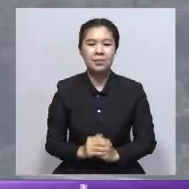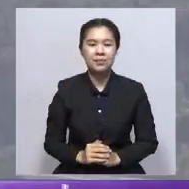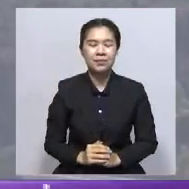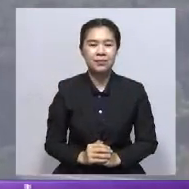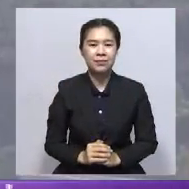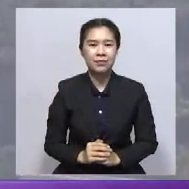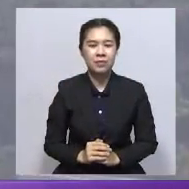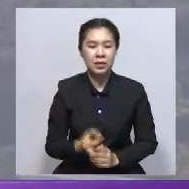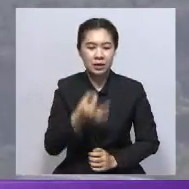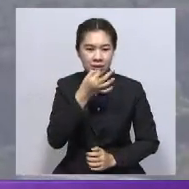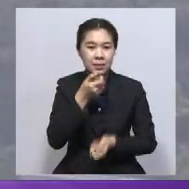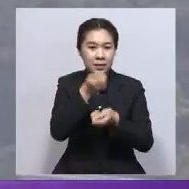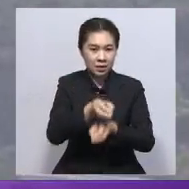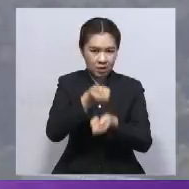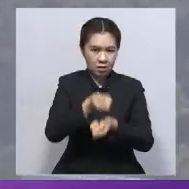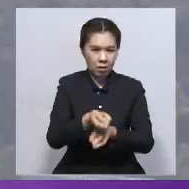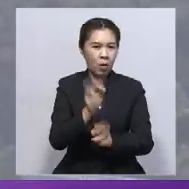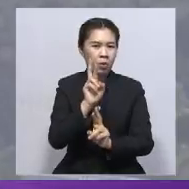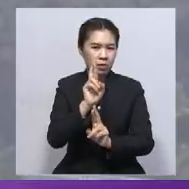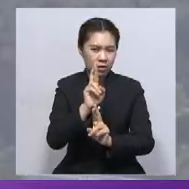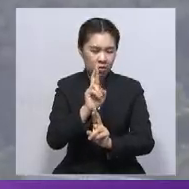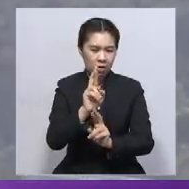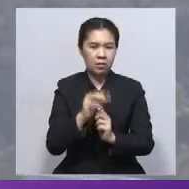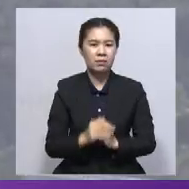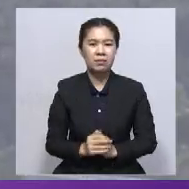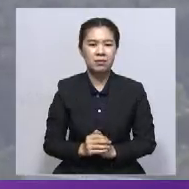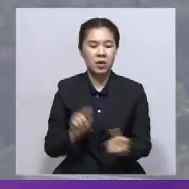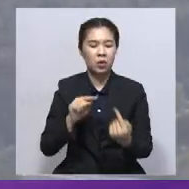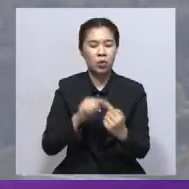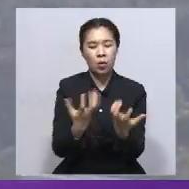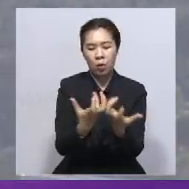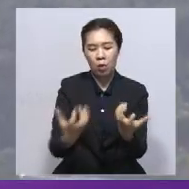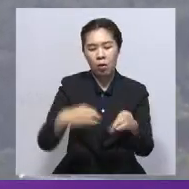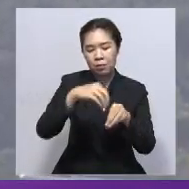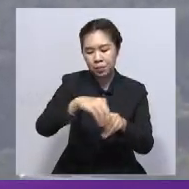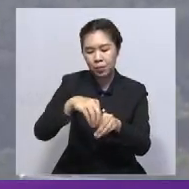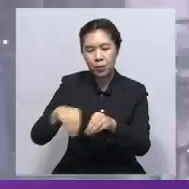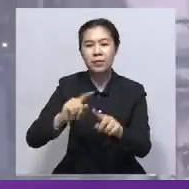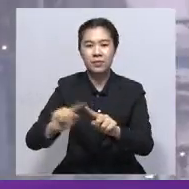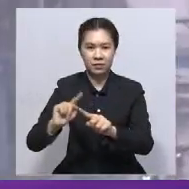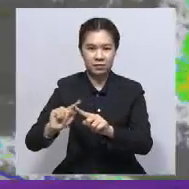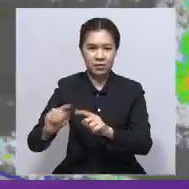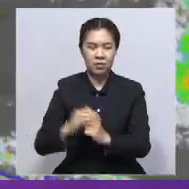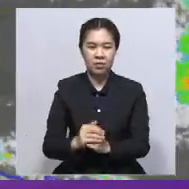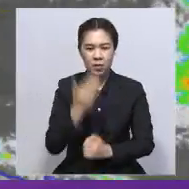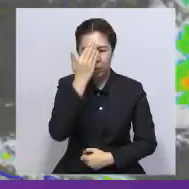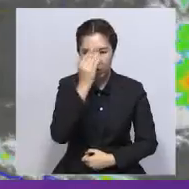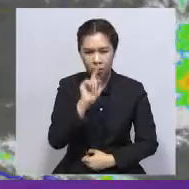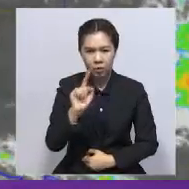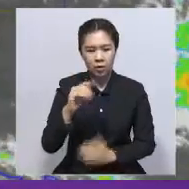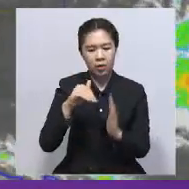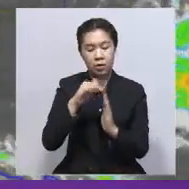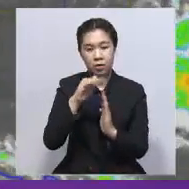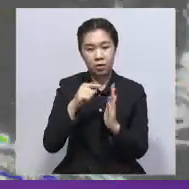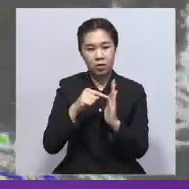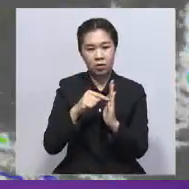ยสำหรับเกษตรกรค่ะควรระมัดระวังความเสียหายที่อาจจะเกิดต่อผลผลิตทางการเกษตรเนื่องจากบริเวณความกดอากาศสูงก